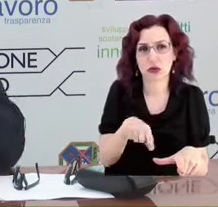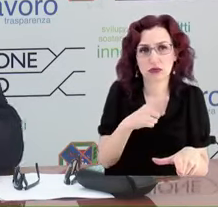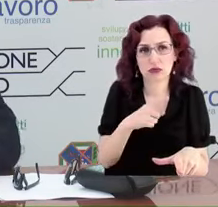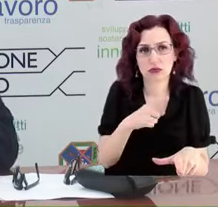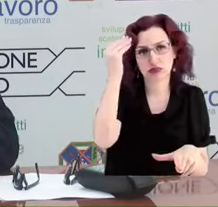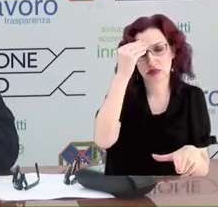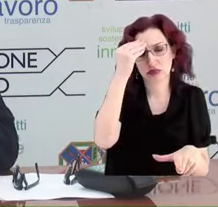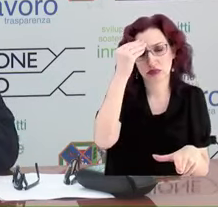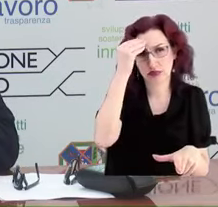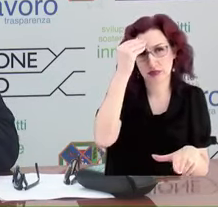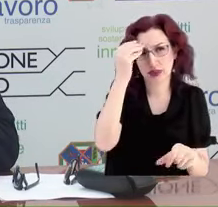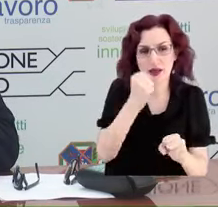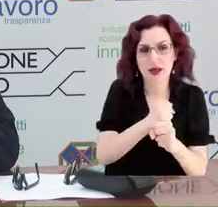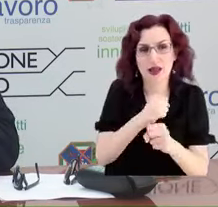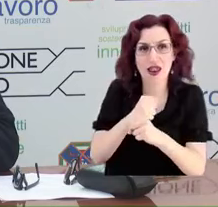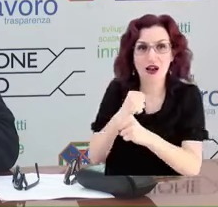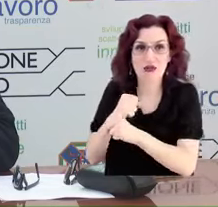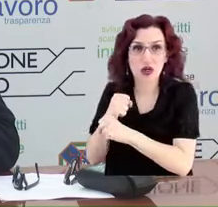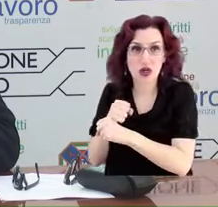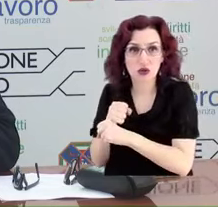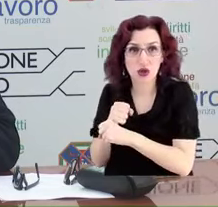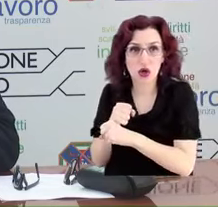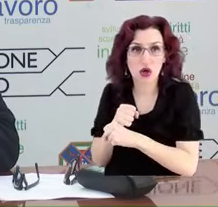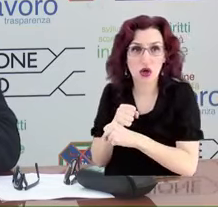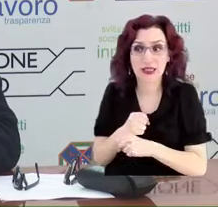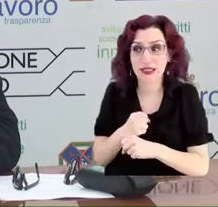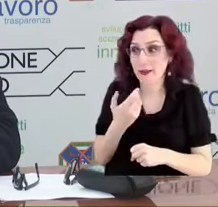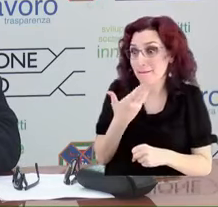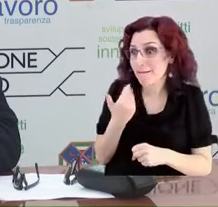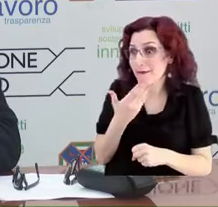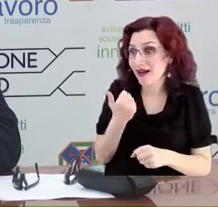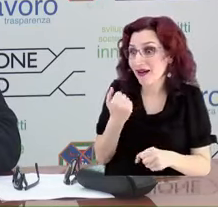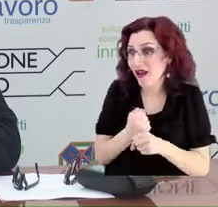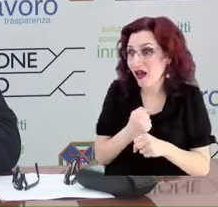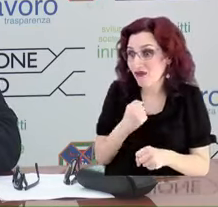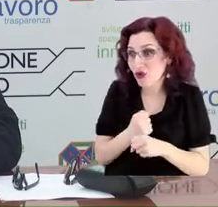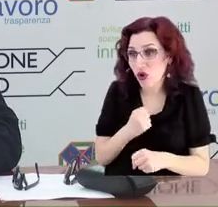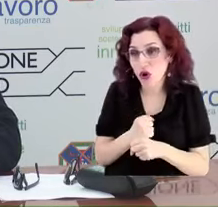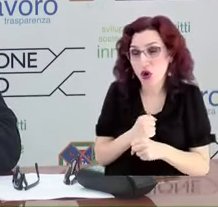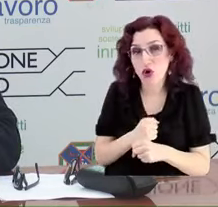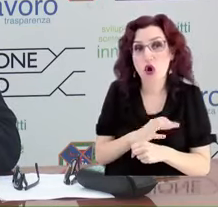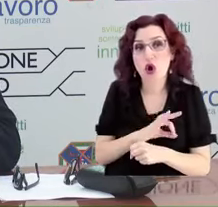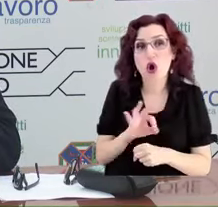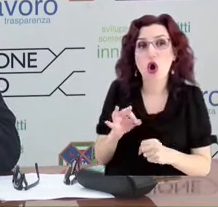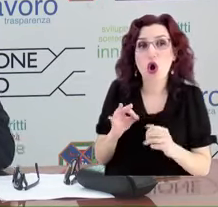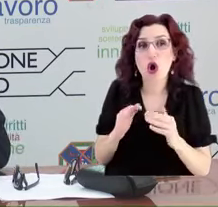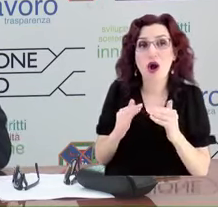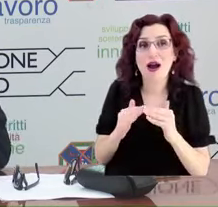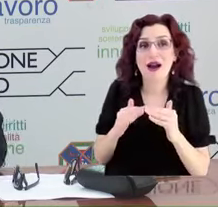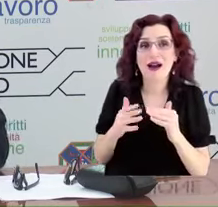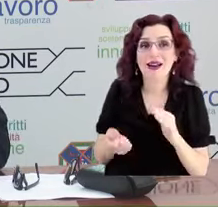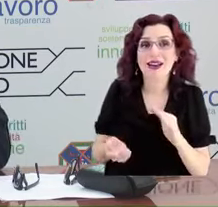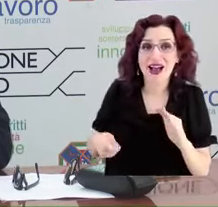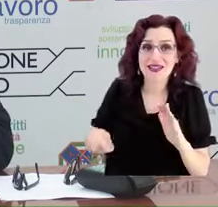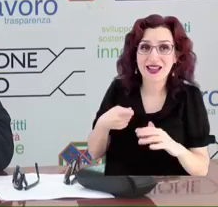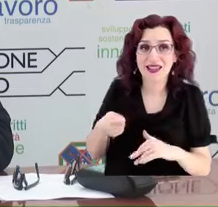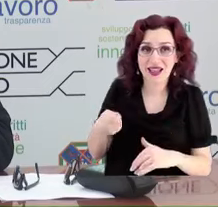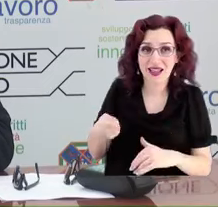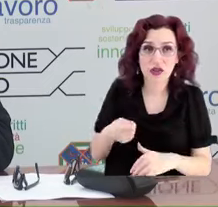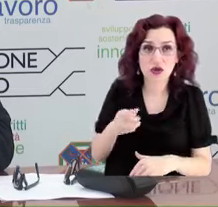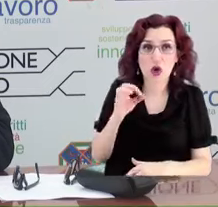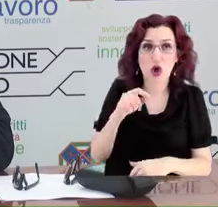che sono rimasti senza lavoro per i lavoratori che sono in cassa integrazione a zero ore con la